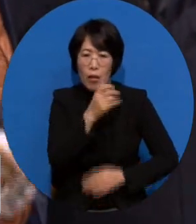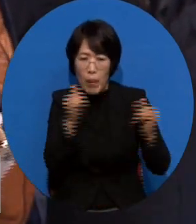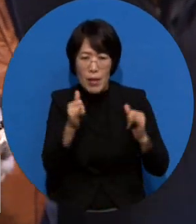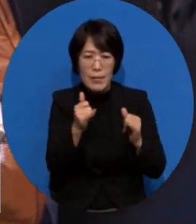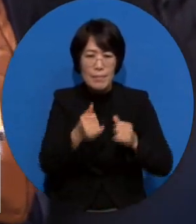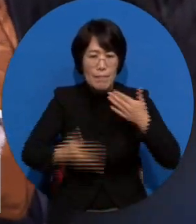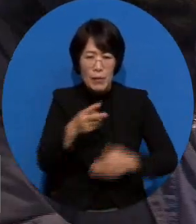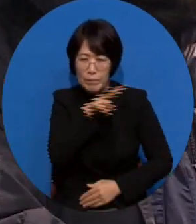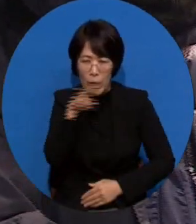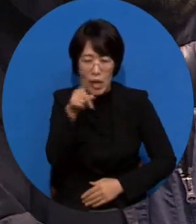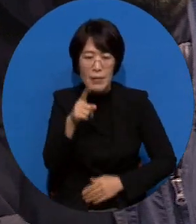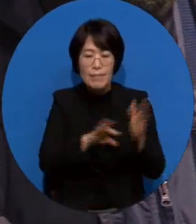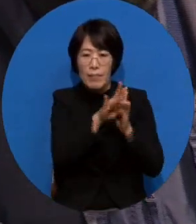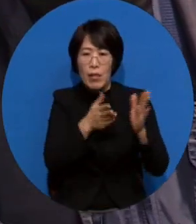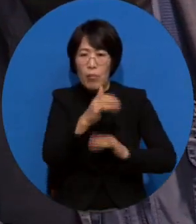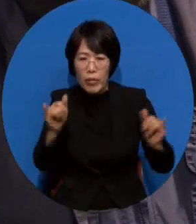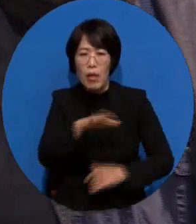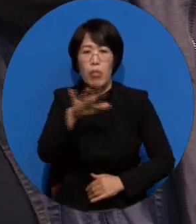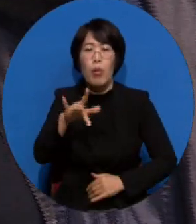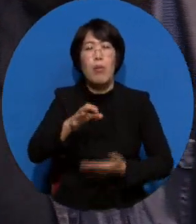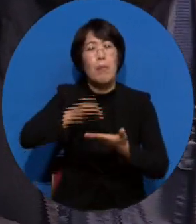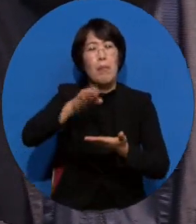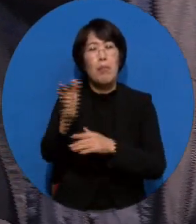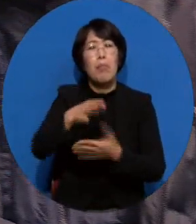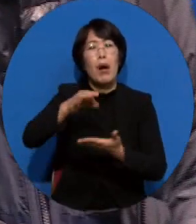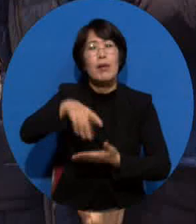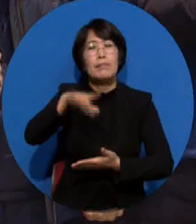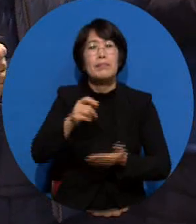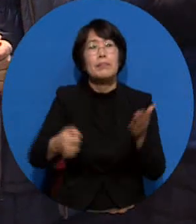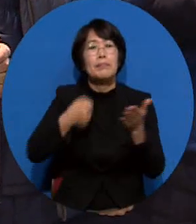오가고 경매사는 손가락으로 수차례 가격을 매깁니다.